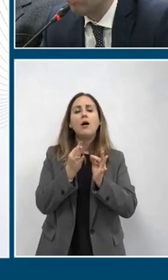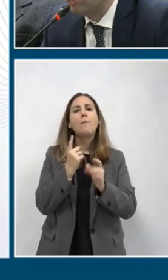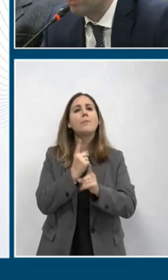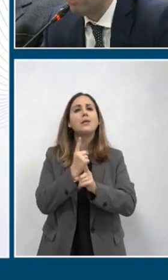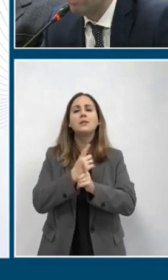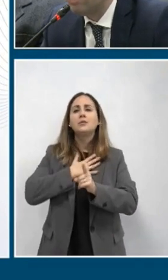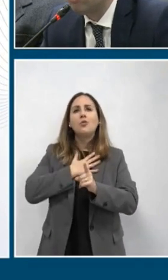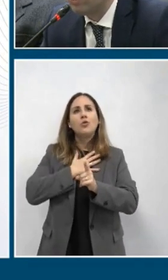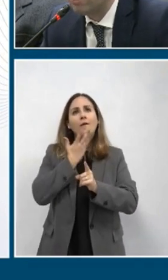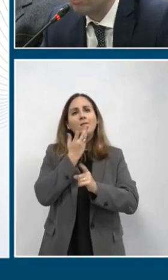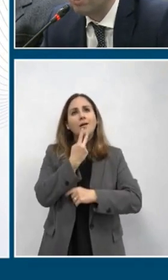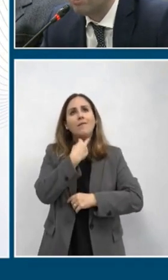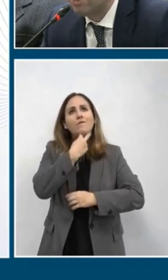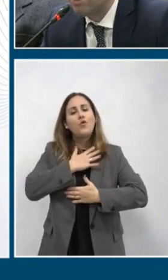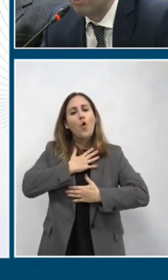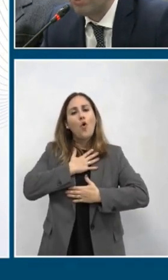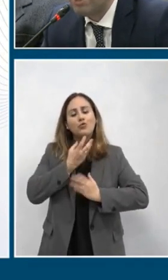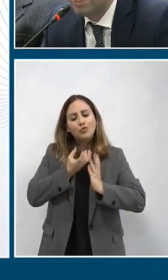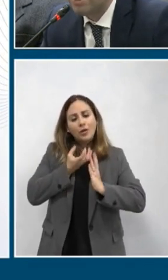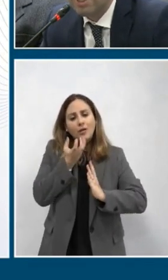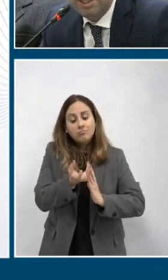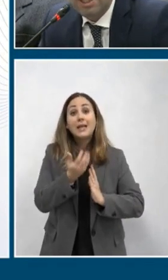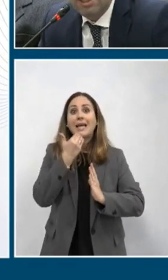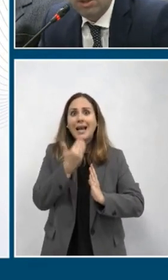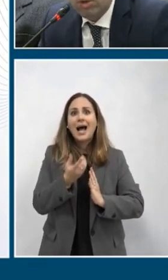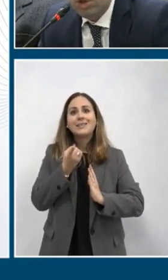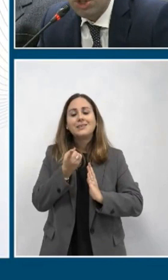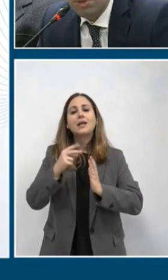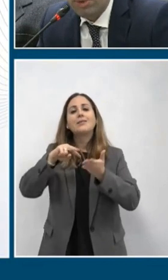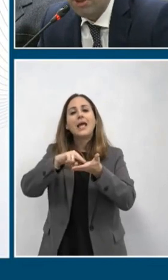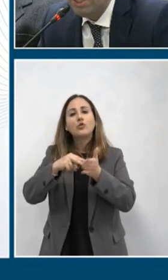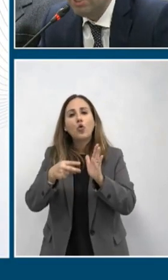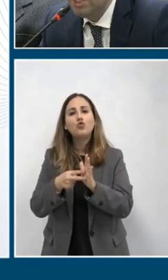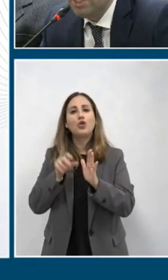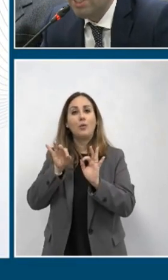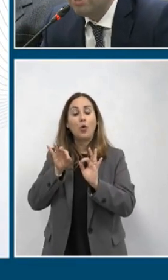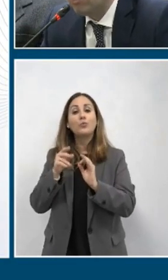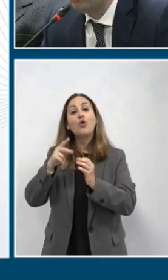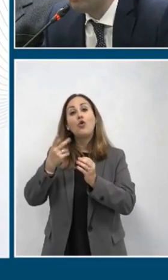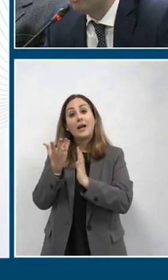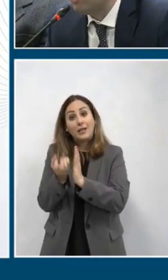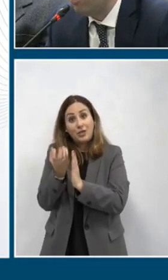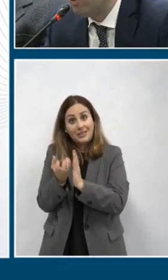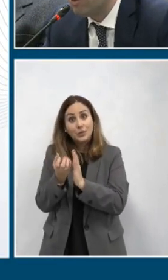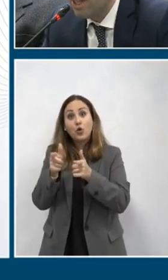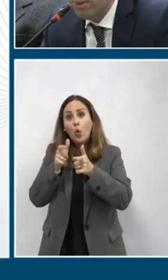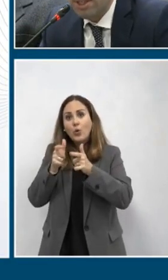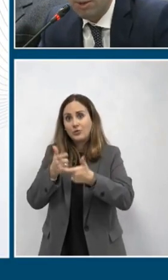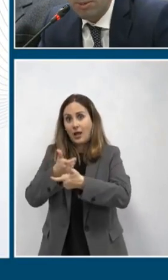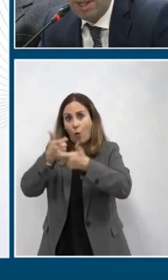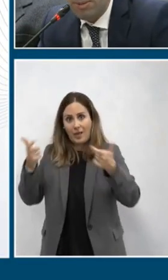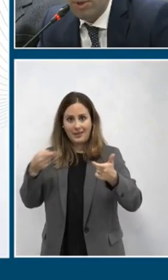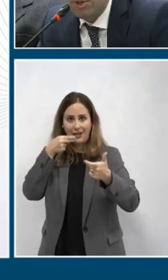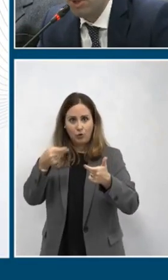attraverso le tecnologie di comunicazione alternativa aumentata che sono oggi disponibili e da oggi ce n'è una in più